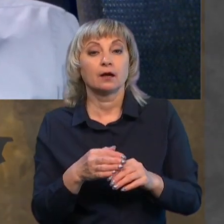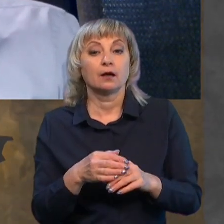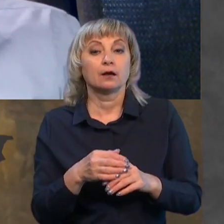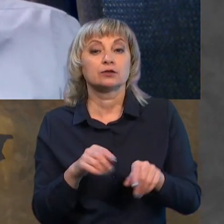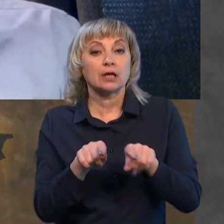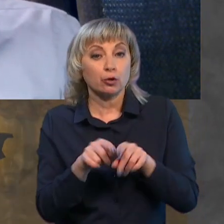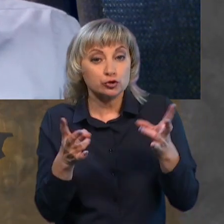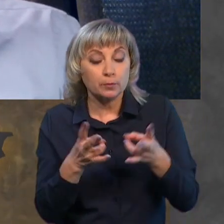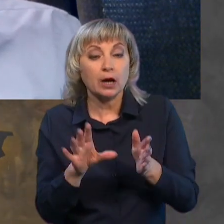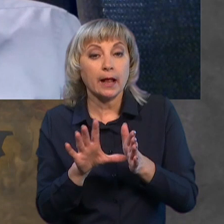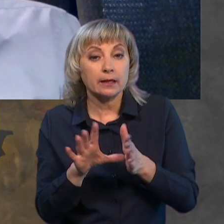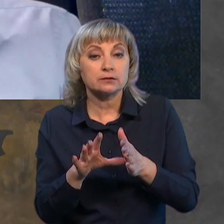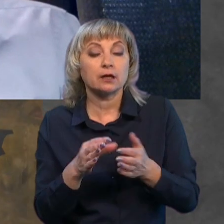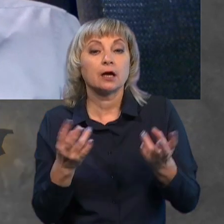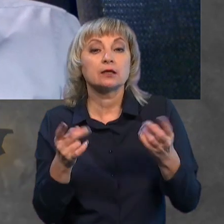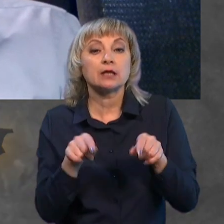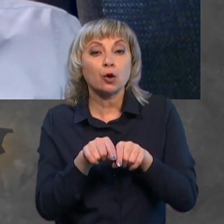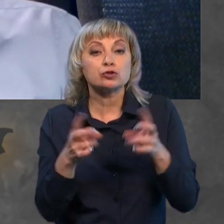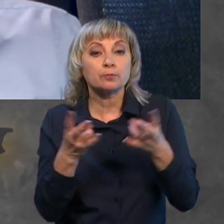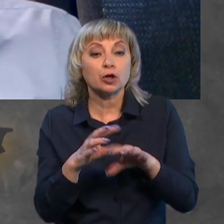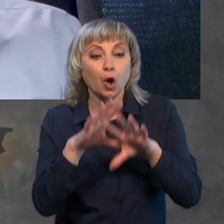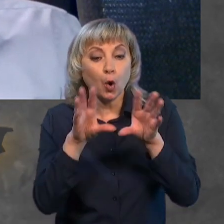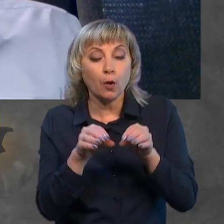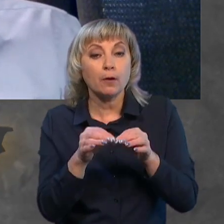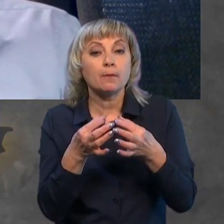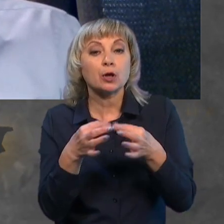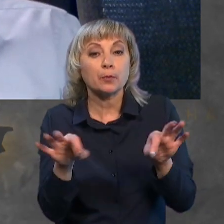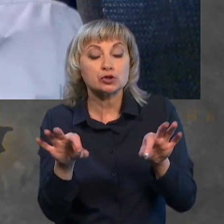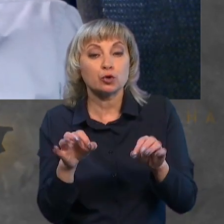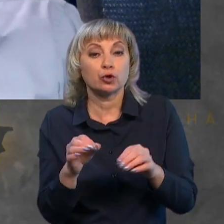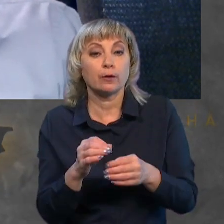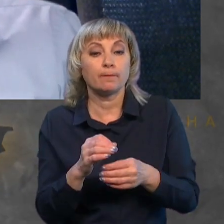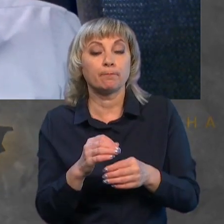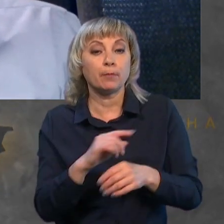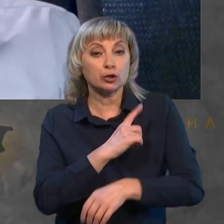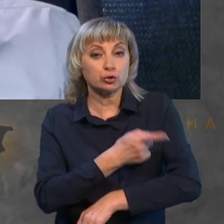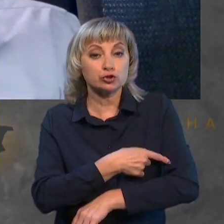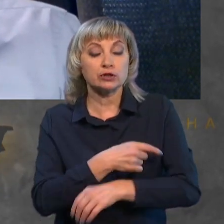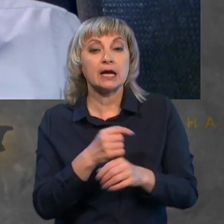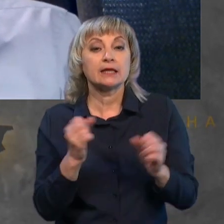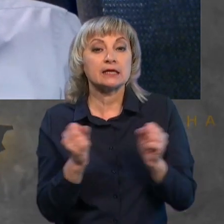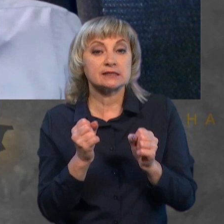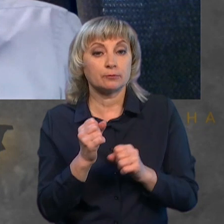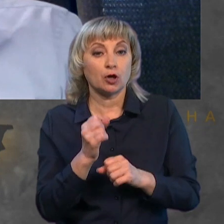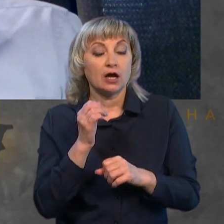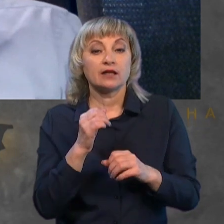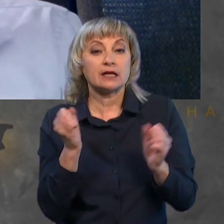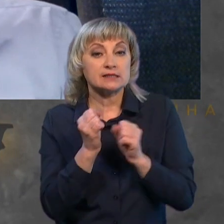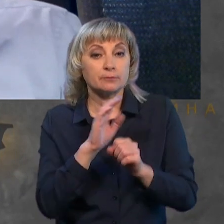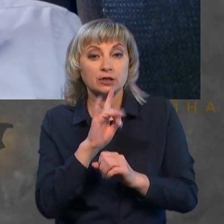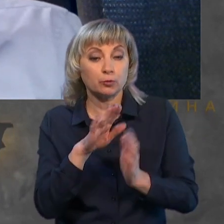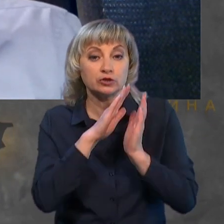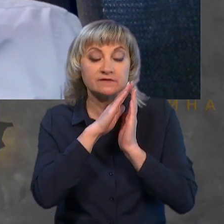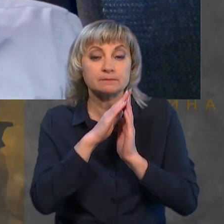також потрібна електроенергія, йому також потрібна обсяг пропускної потужності на зиму. Тобто на зиму не піде в сплячку, розумієте, як ведмідь, не буде спати